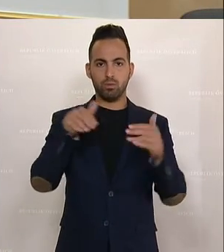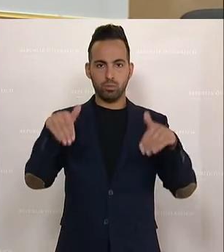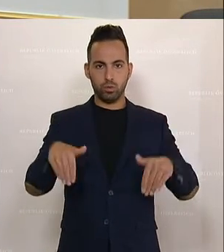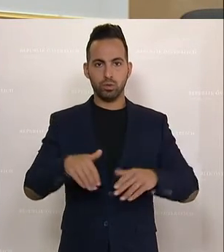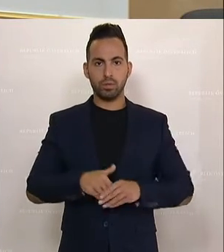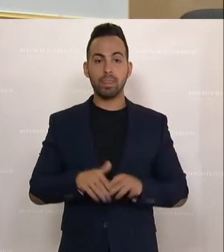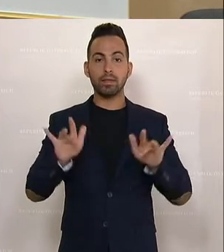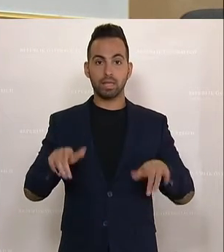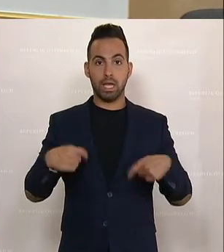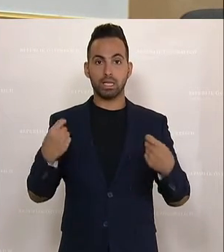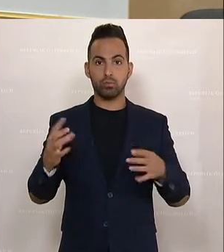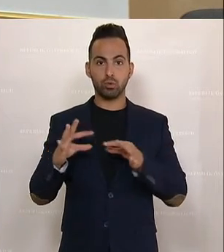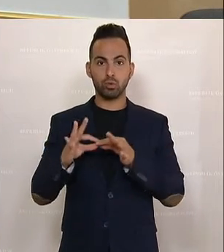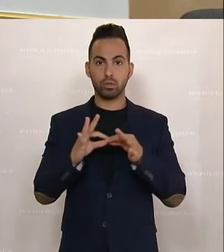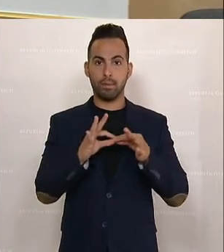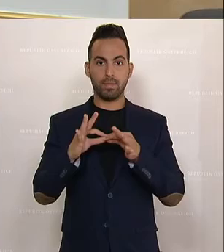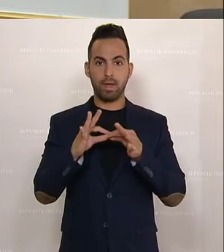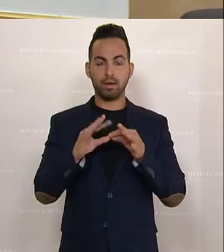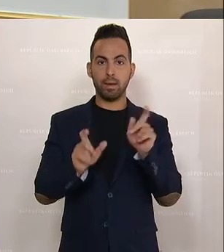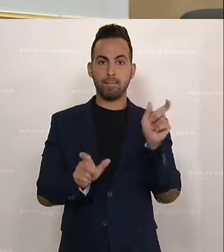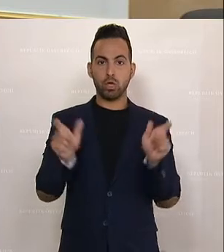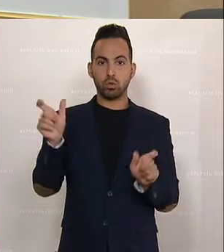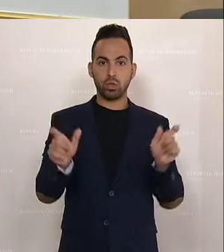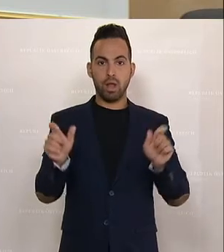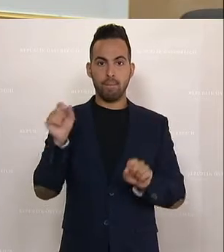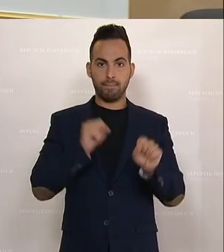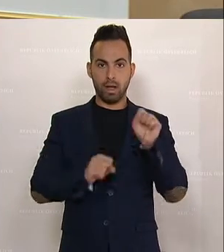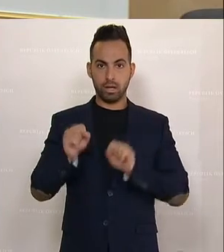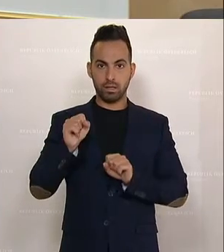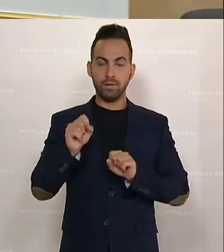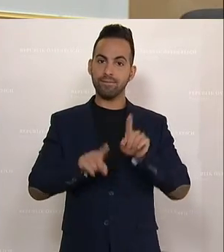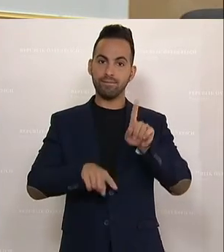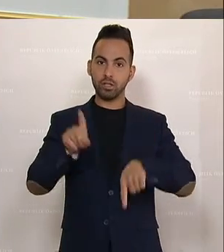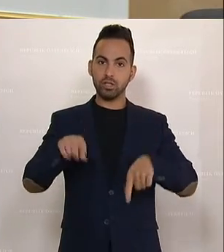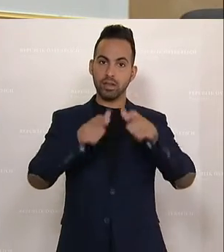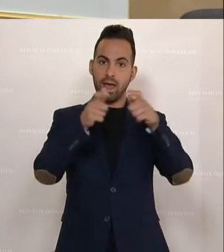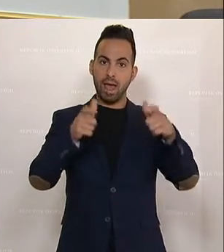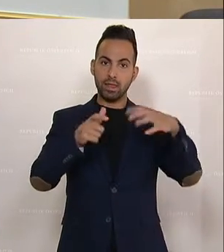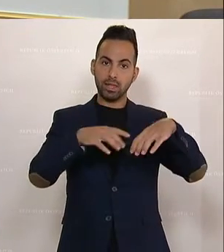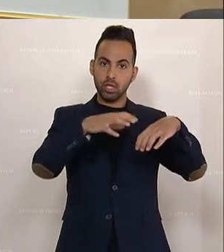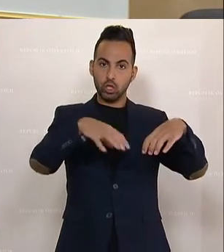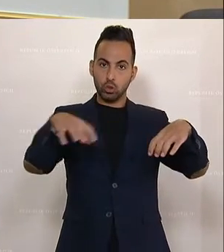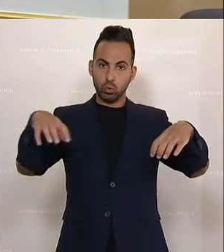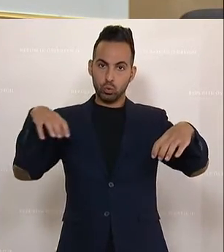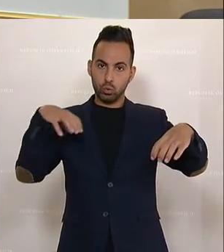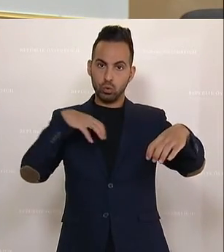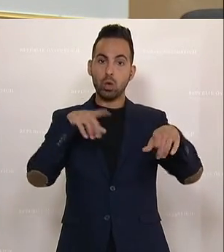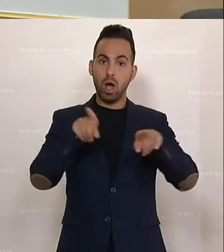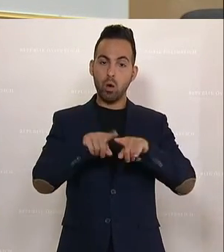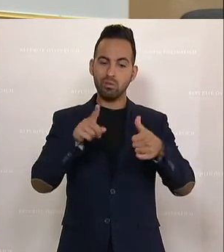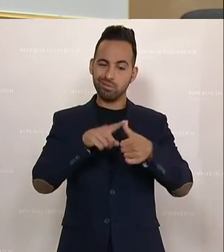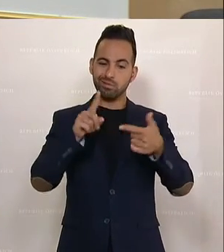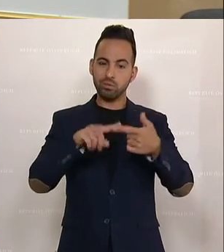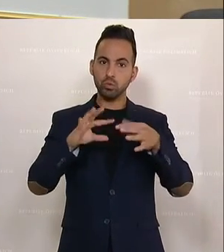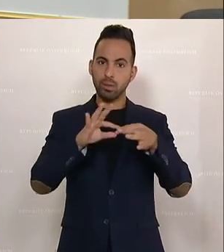unmittelbaren Zusammenhang zwischen Personalmangel in verschiedenen Einrichtungen und der